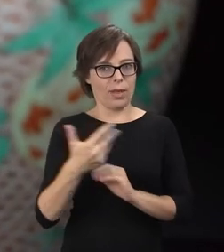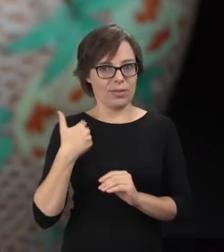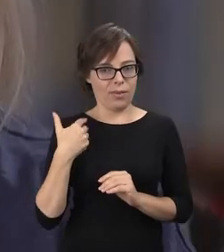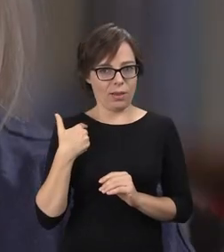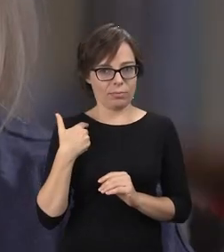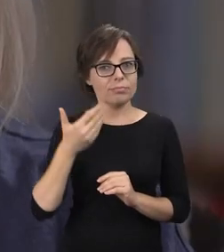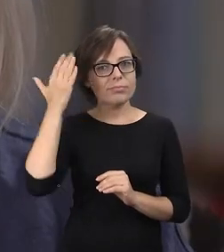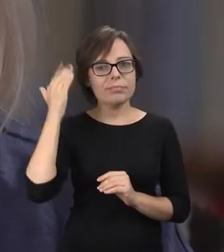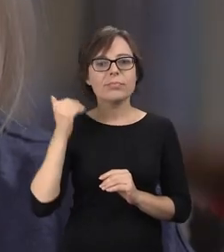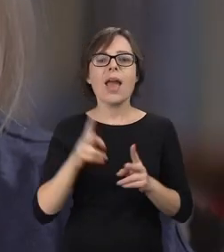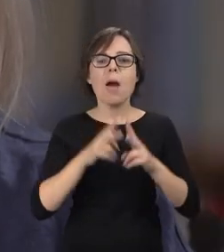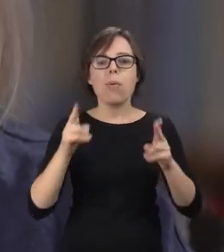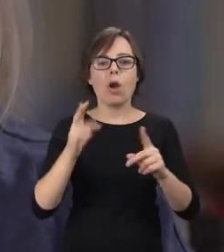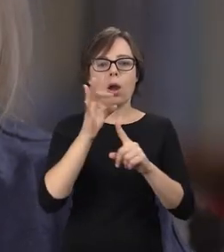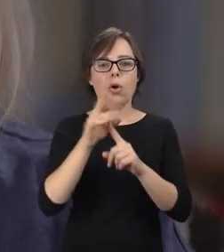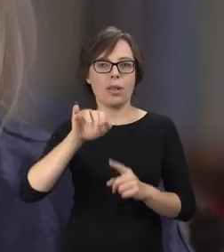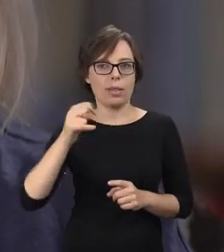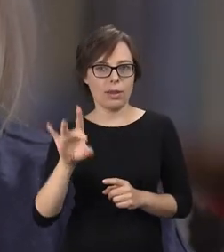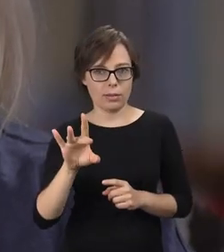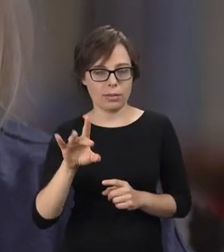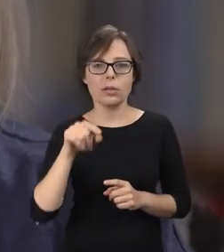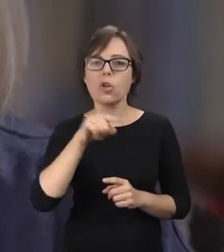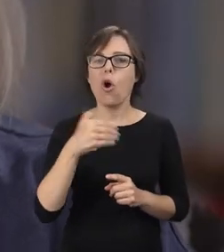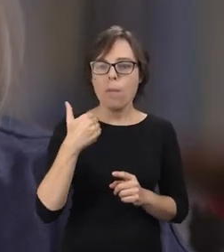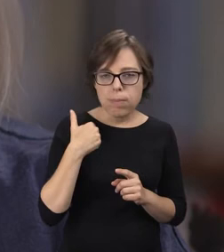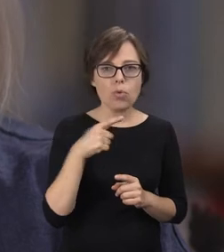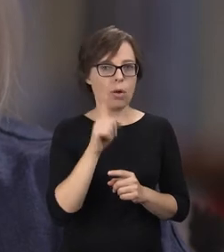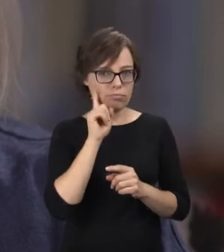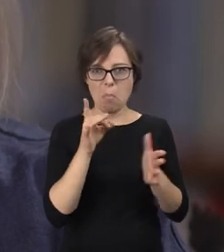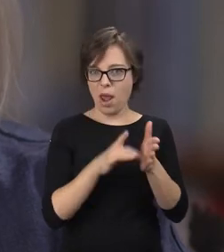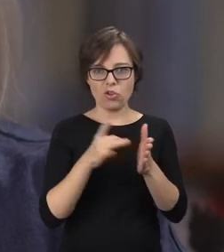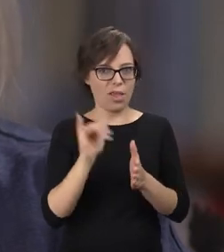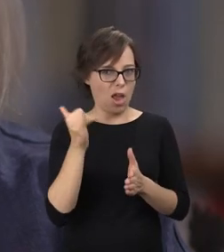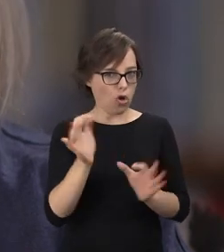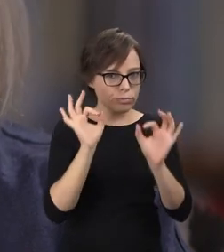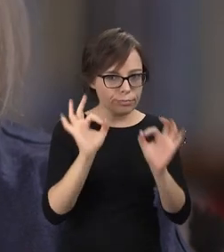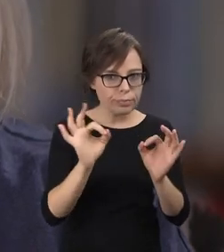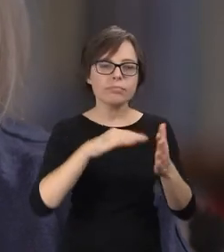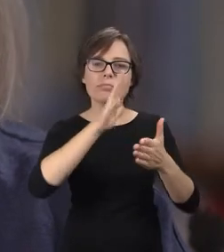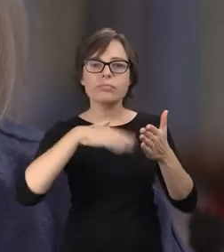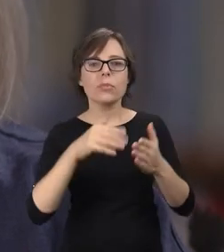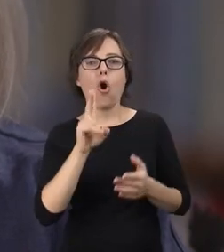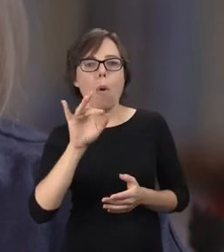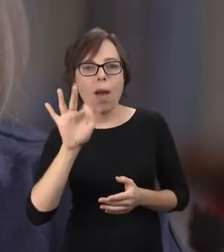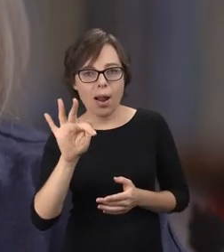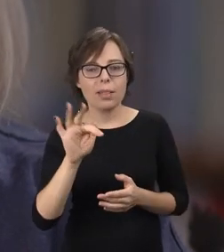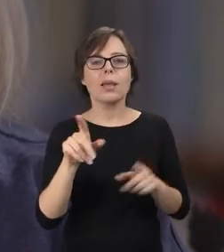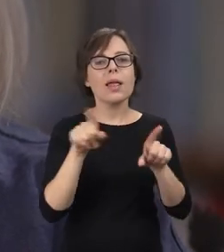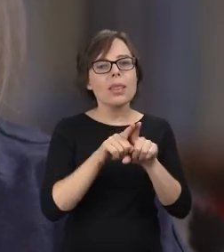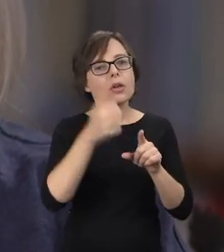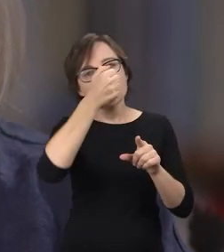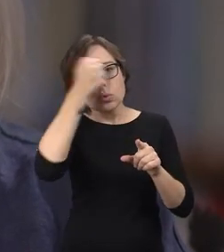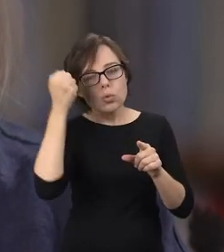XVIII wieku, w epoce Qin. Zostały wykonane z dobrej jakości porcelany, zdobionej kobaltem podszkliwnym